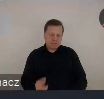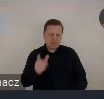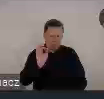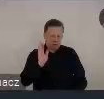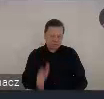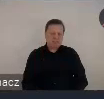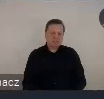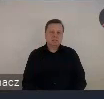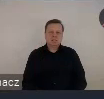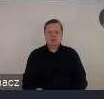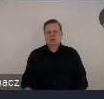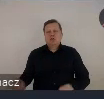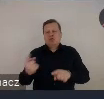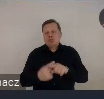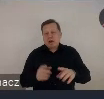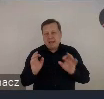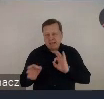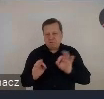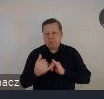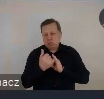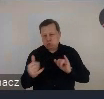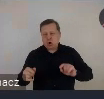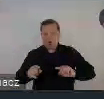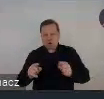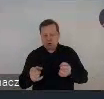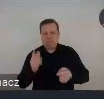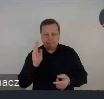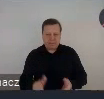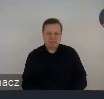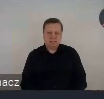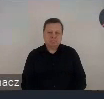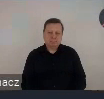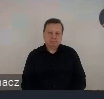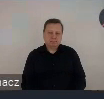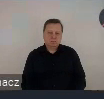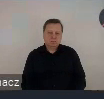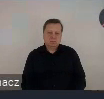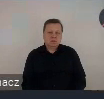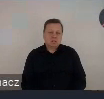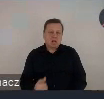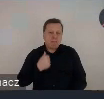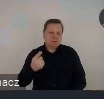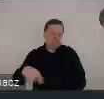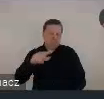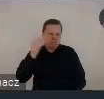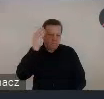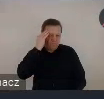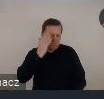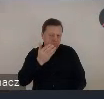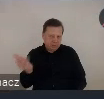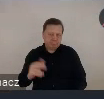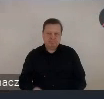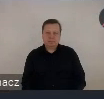informacje takie dodatkowo organizacyjne, tak żeby mieli Państwo potrzebną wiedzę na ten temat. A teraz